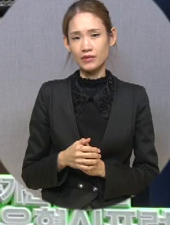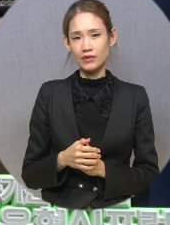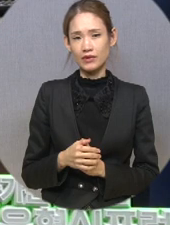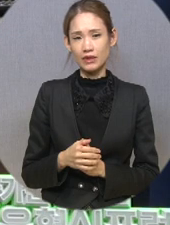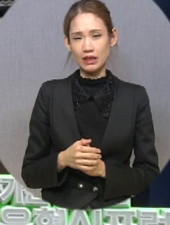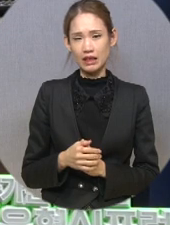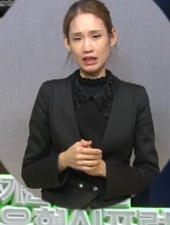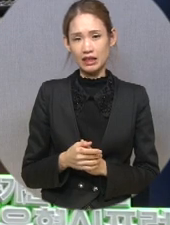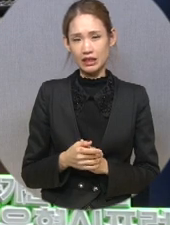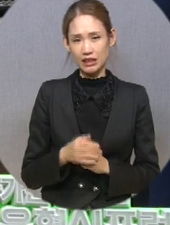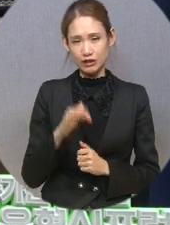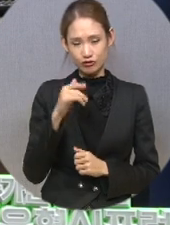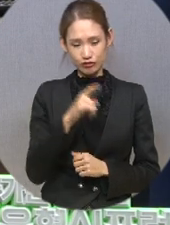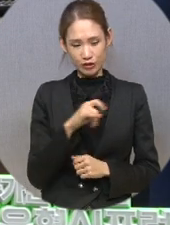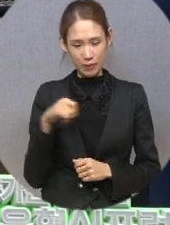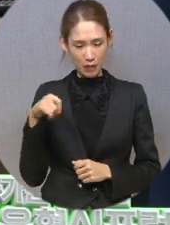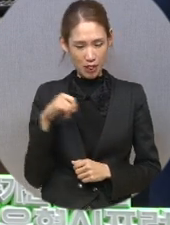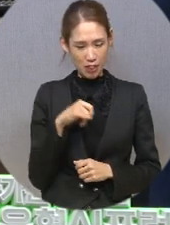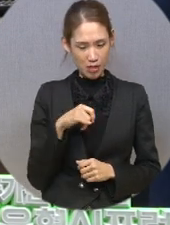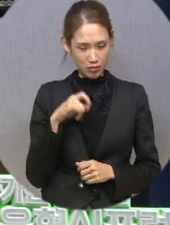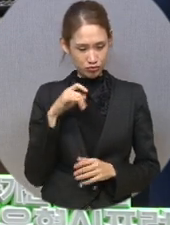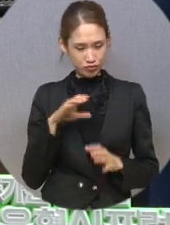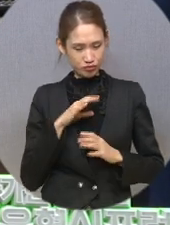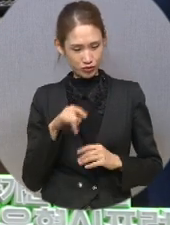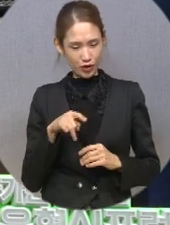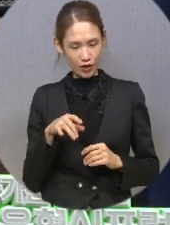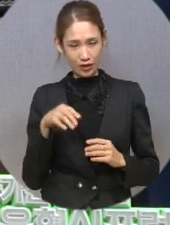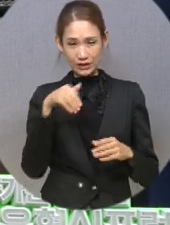구덕이 무서워서 장못 당그랴 뭐 이런 말이 있습니다만,